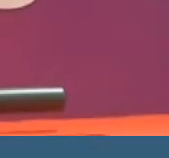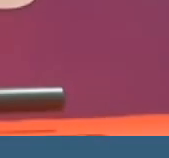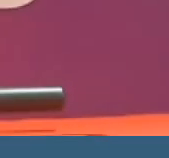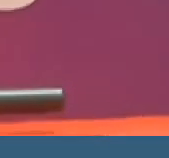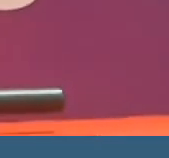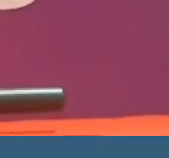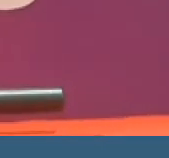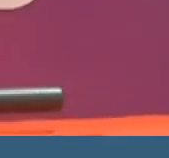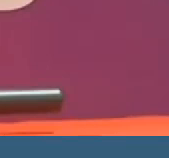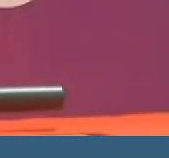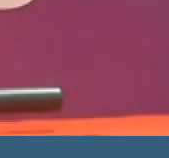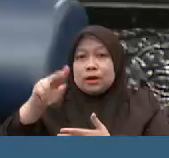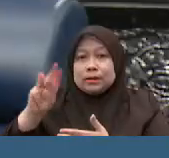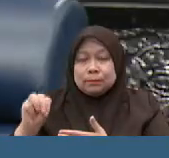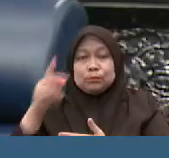tidak terhenti